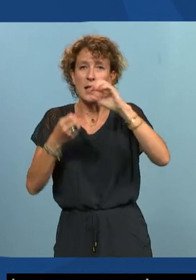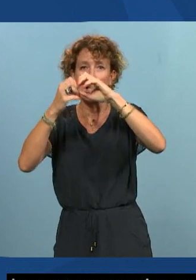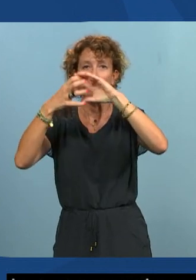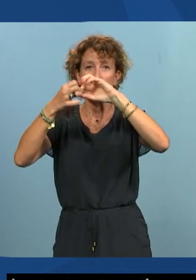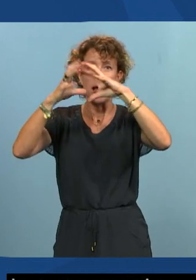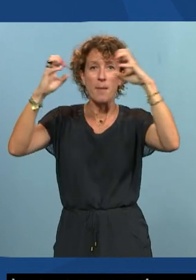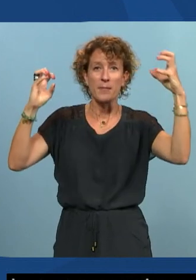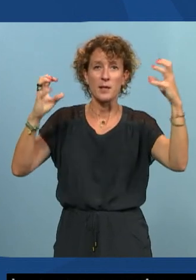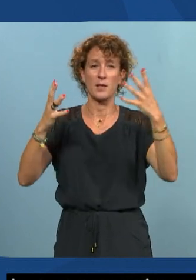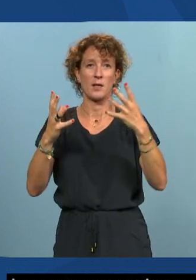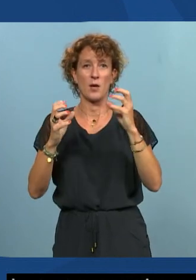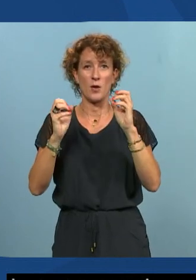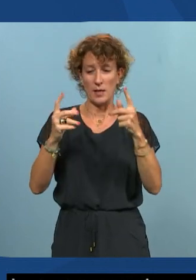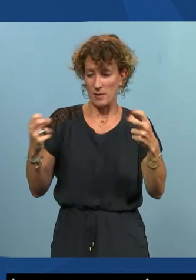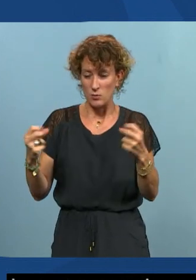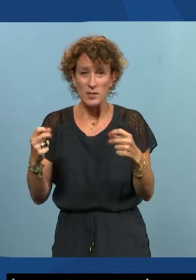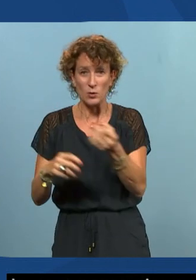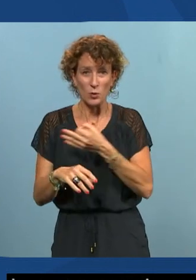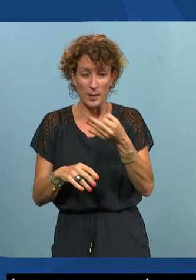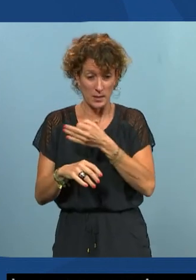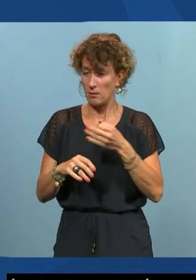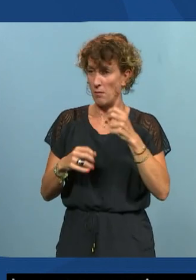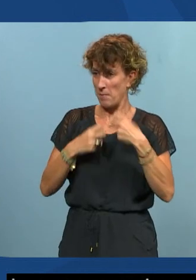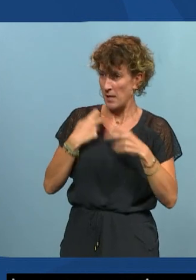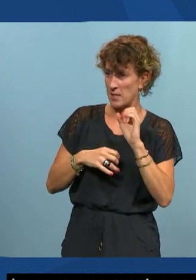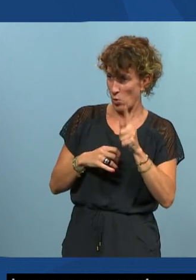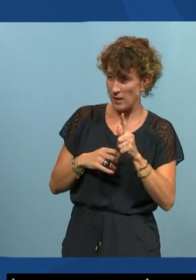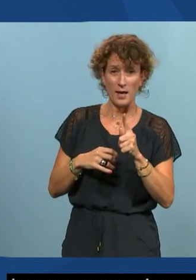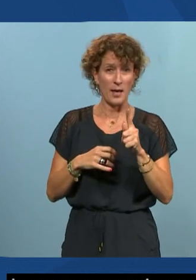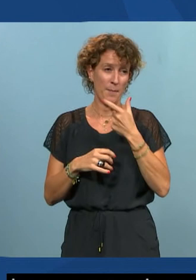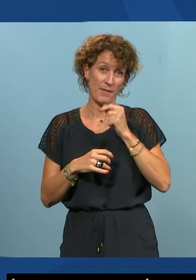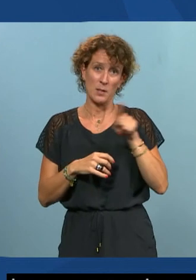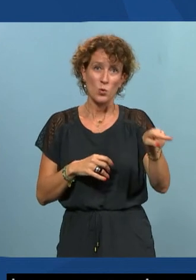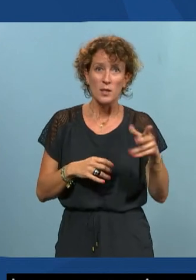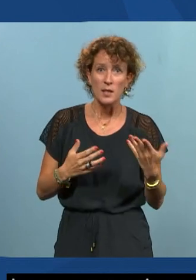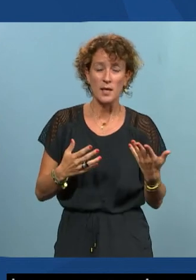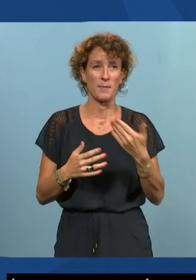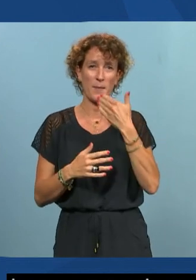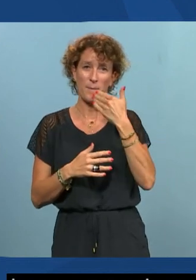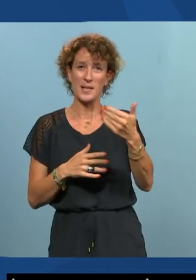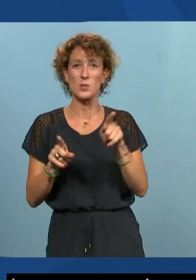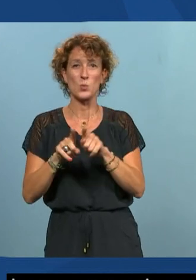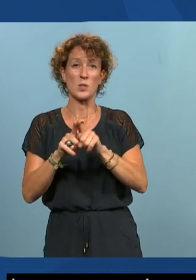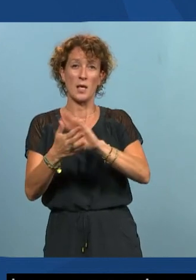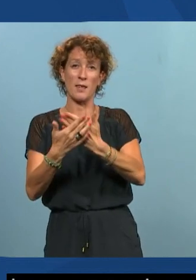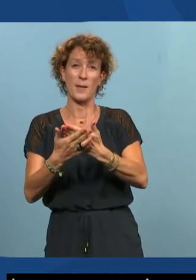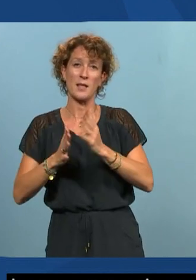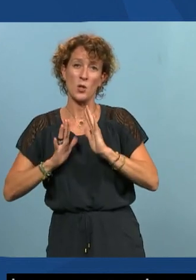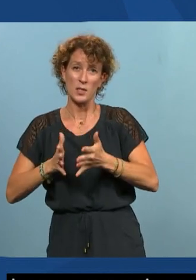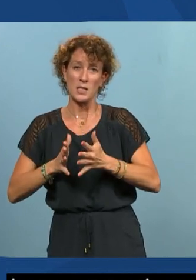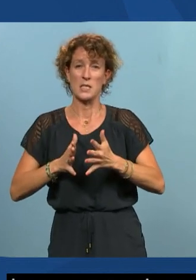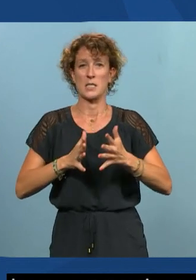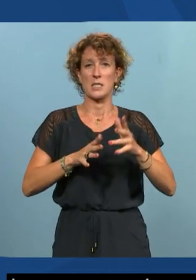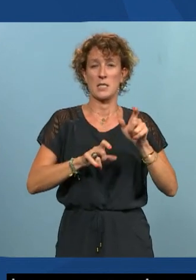Pierre il dit ok on y va donc c'est pas toujours évident pour lui et merci vous êtes un prêt maintenant dessiné et